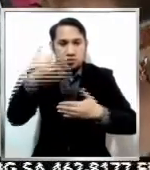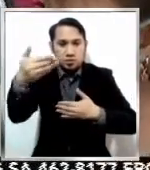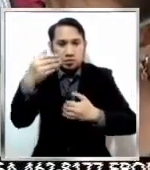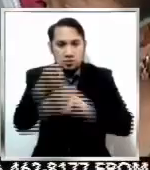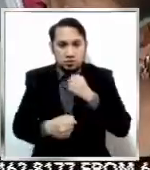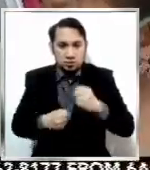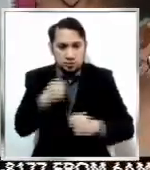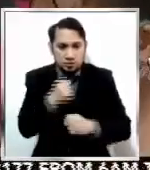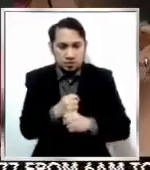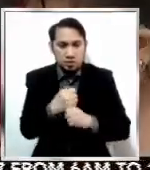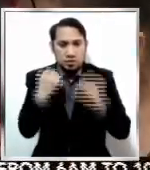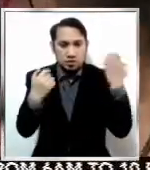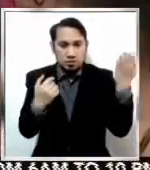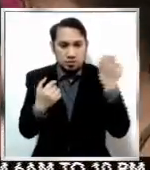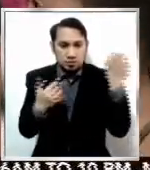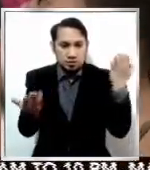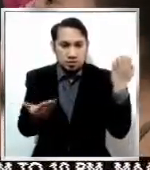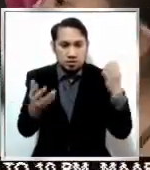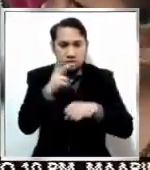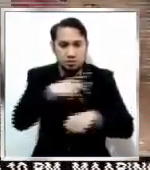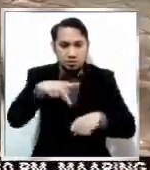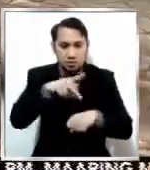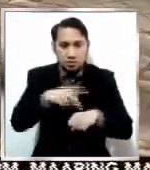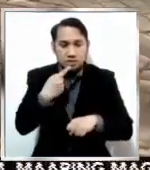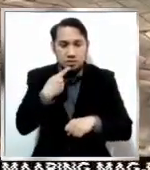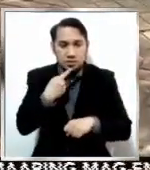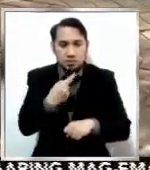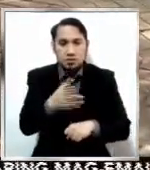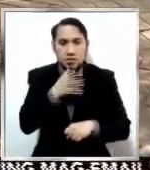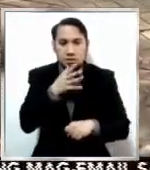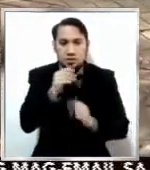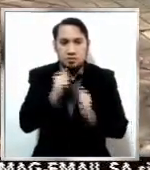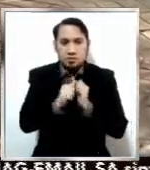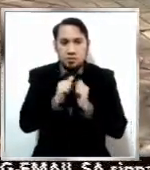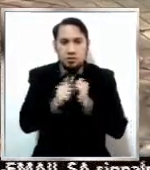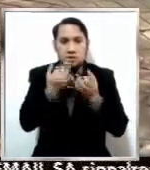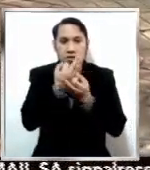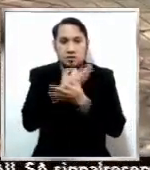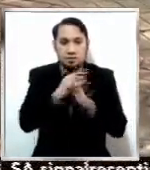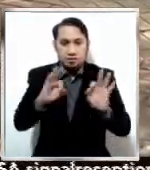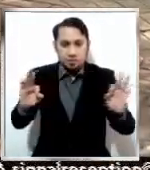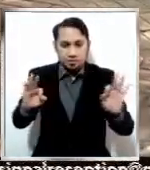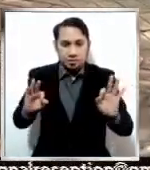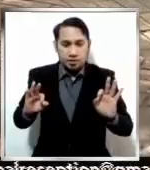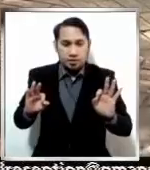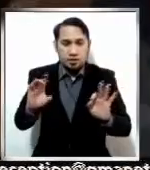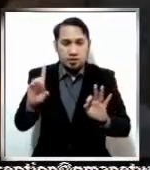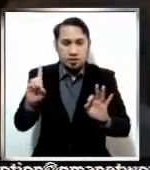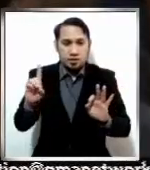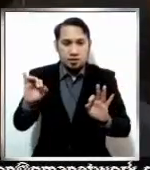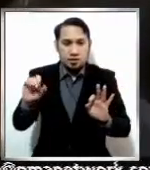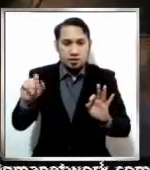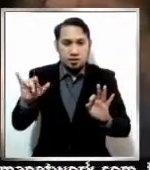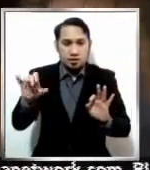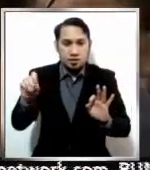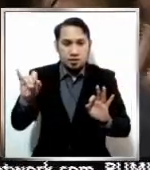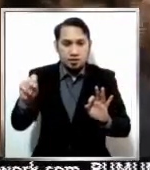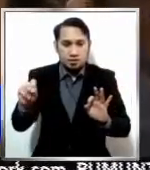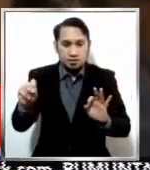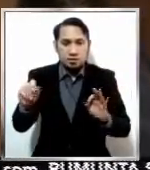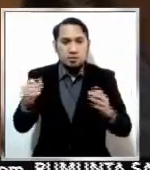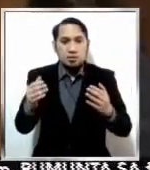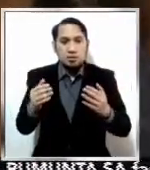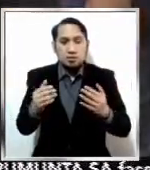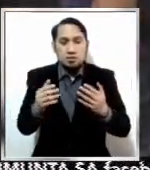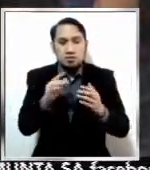Ang ibig sabihin niyan para sa ina ni Rufa, libre ang dialysis session habang may state of calamity. Parang dugtong na rin po sa